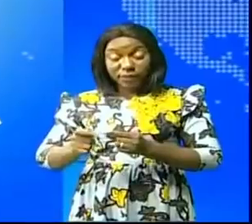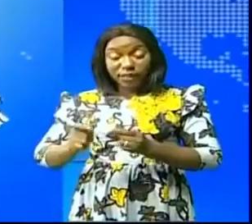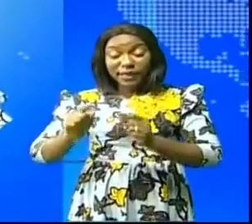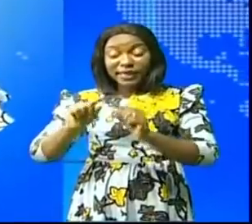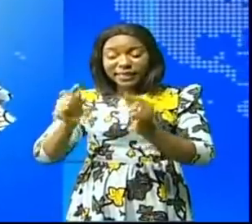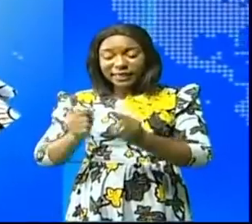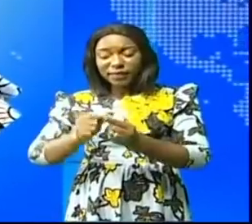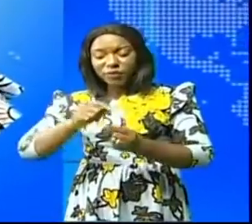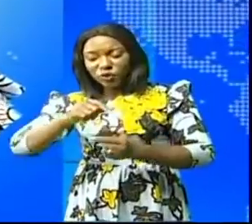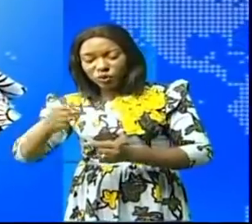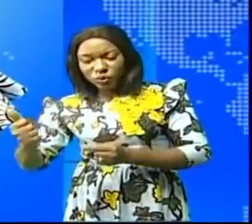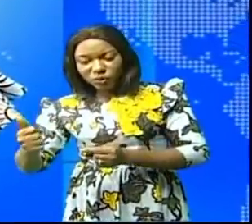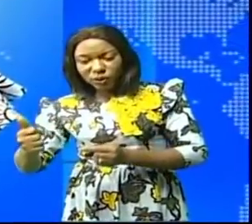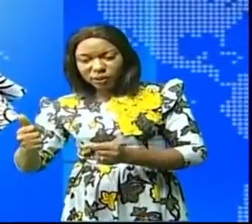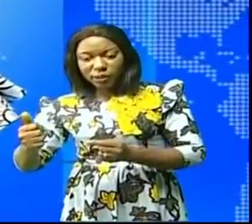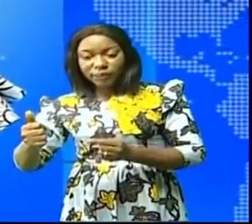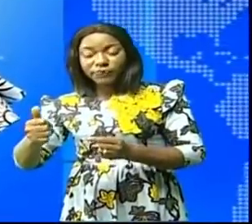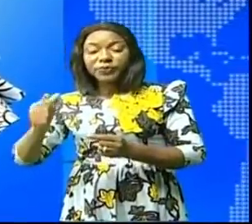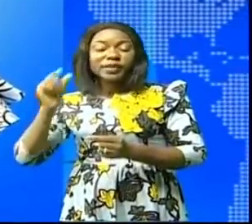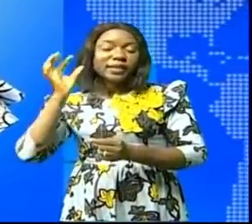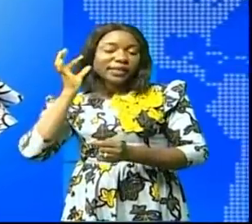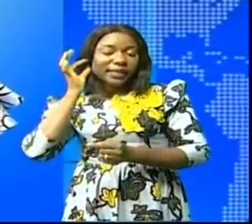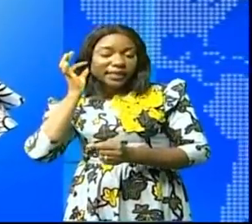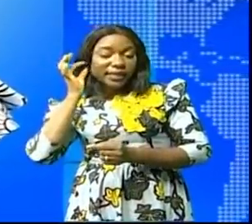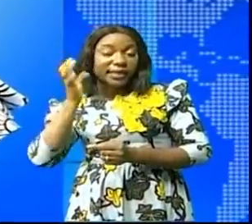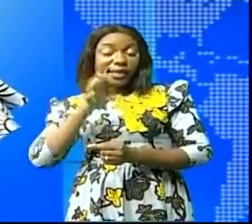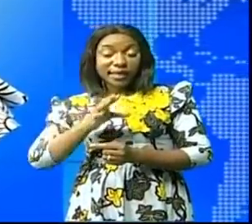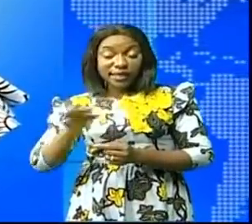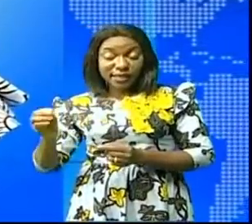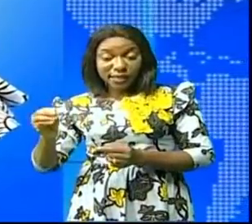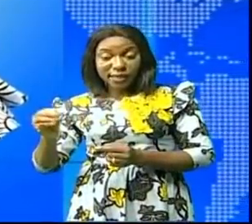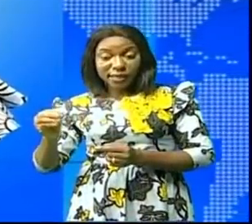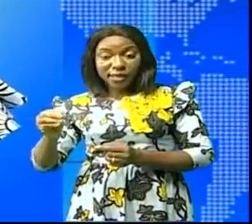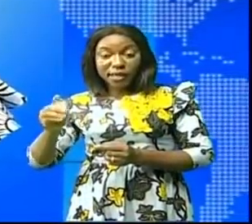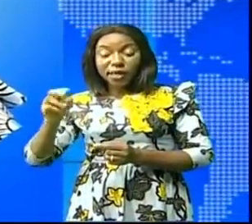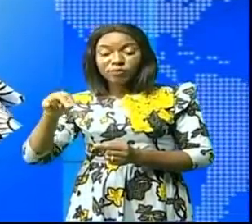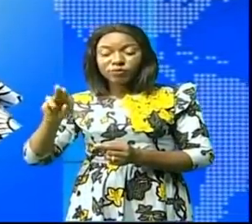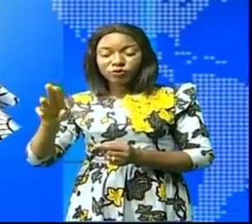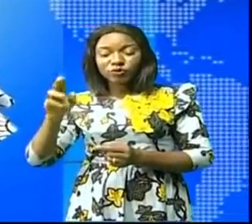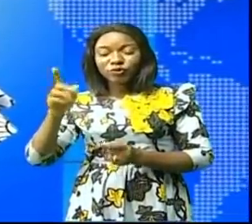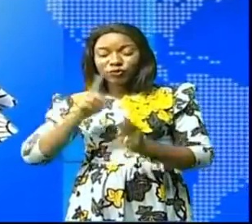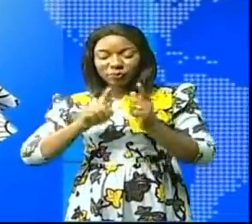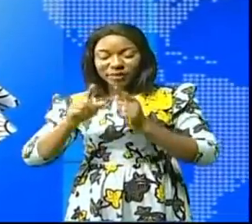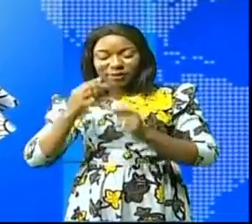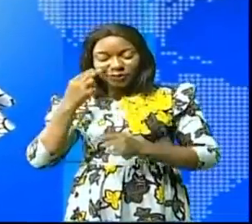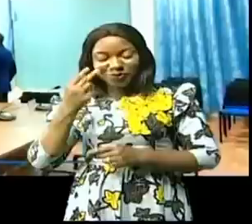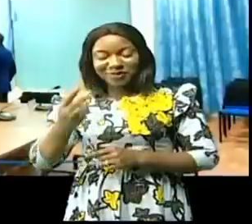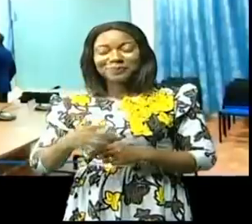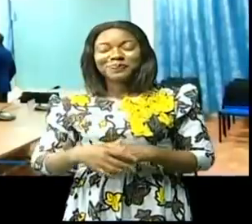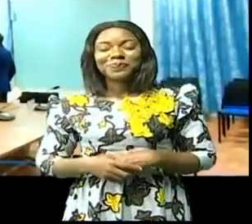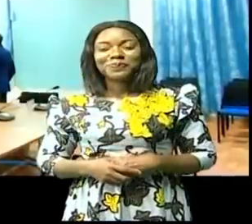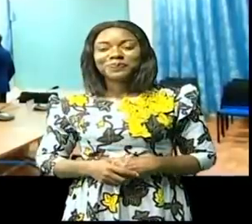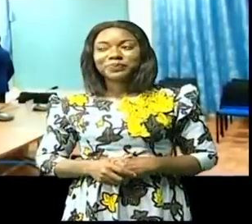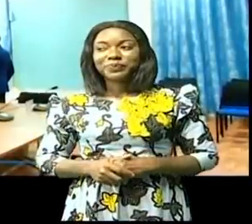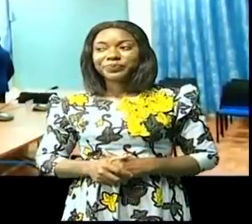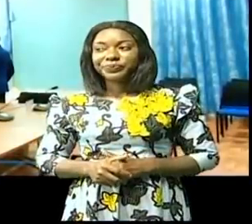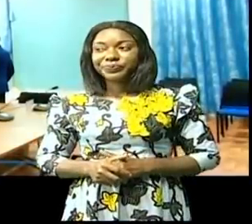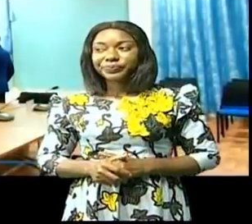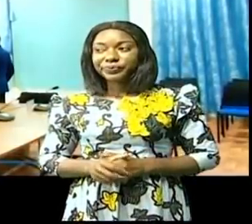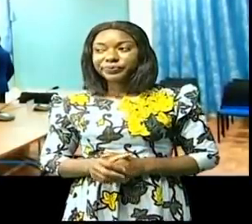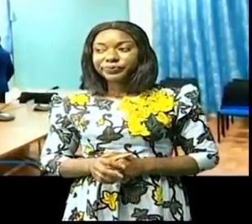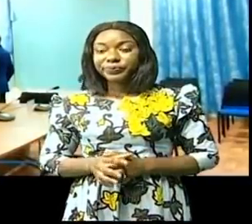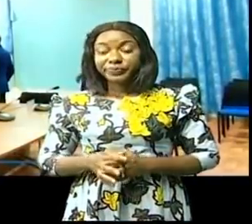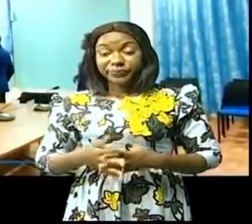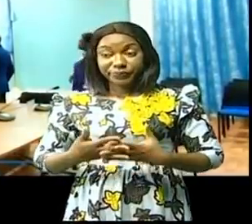et Kenya et MONUSCO sont en tournée de sensibilisation jusqu'à Kusema. Nous suivons déjà maintenant